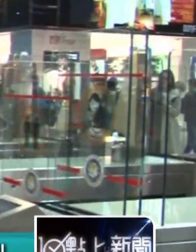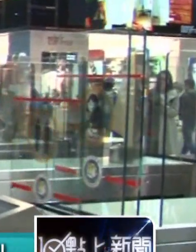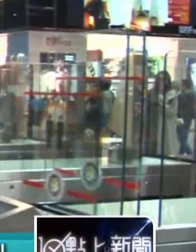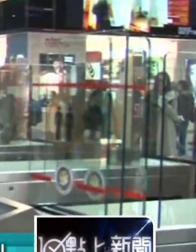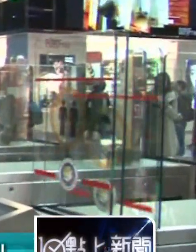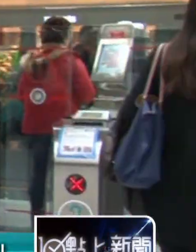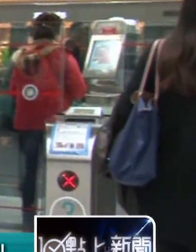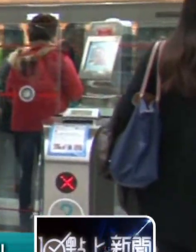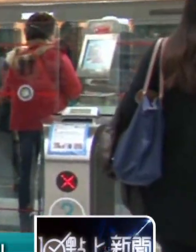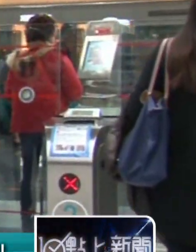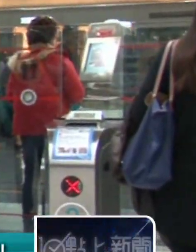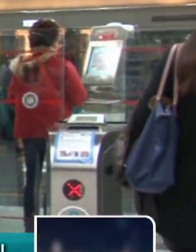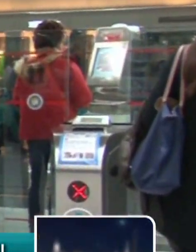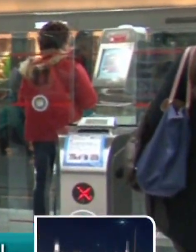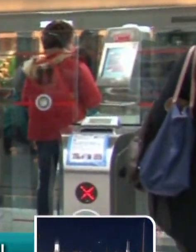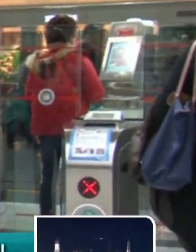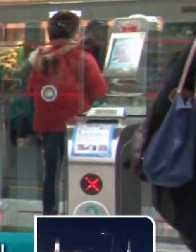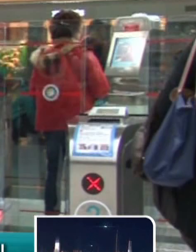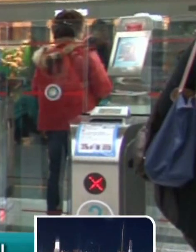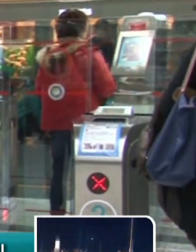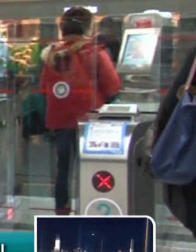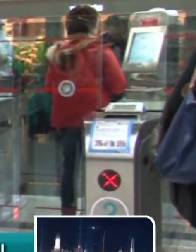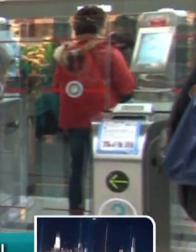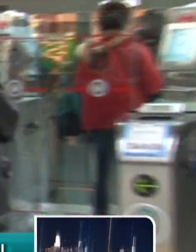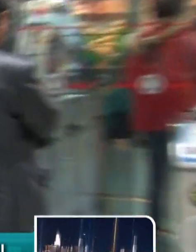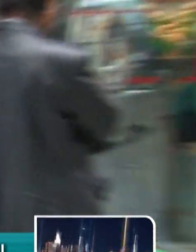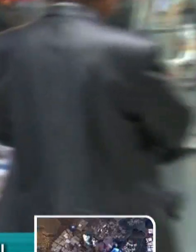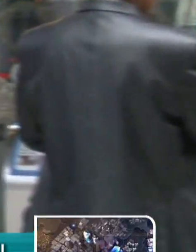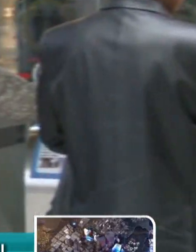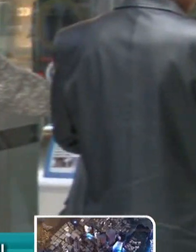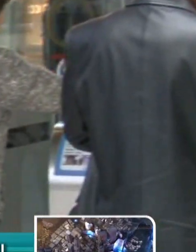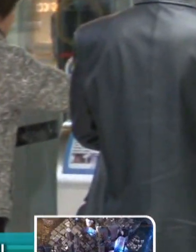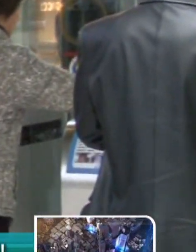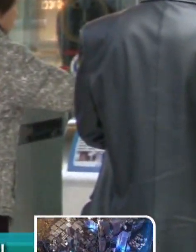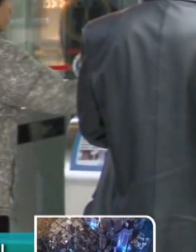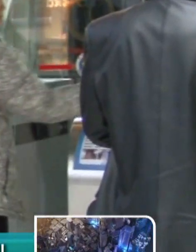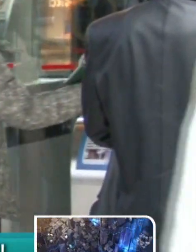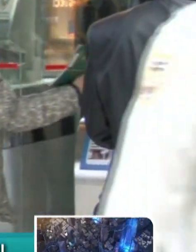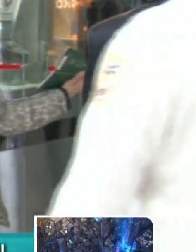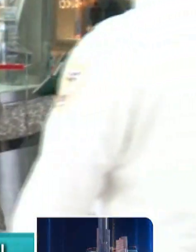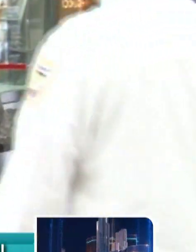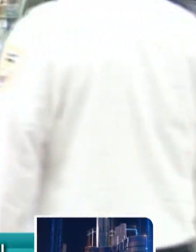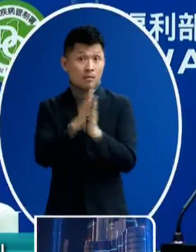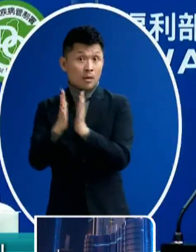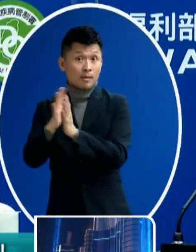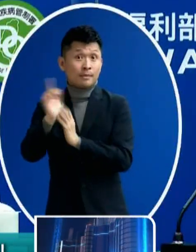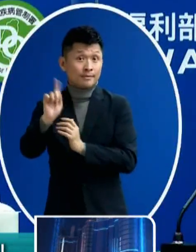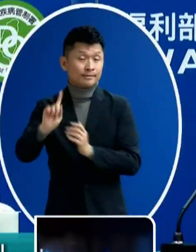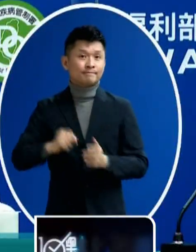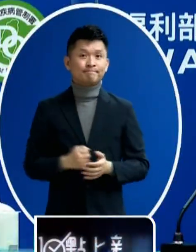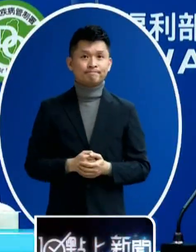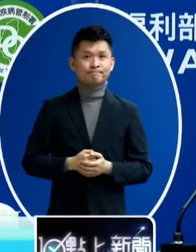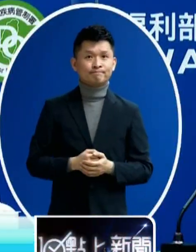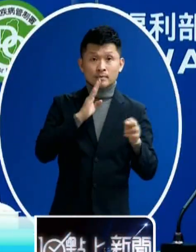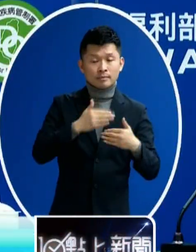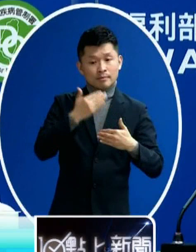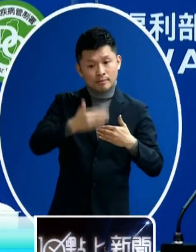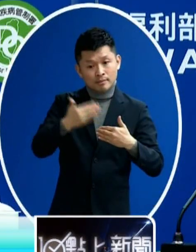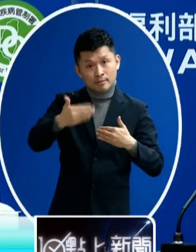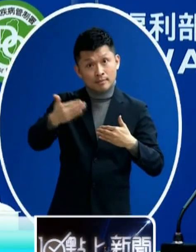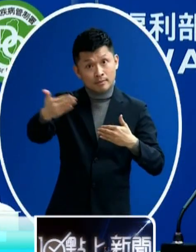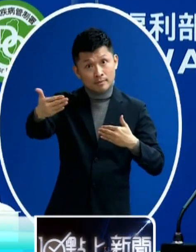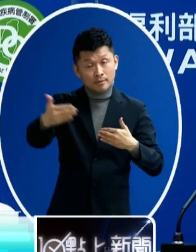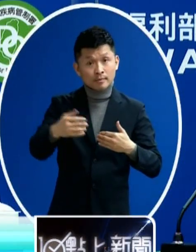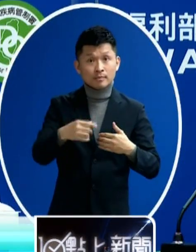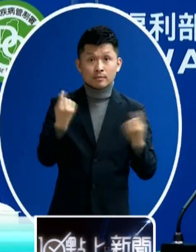开始松绑，疫情指挥官陈时中也松口，最快下半年就会开放出国旅游。 有这个可能性啊，现